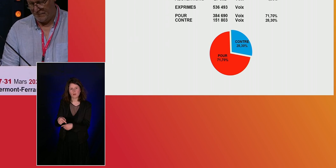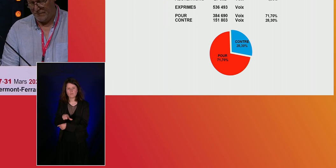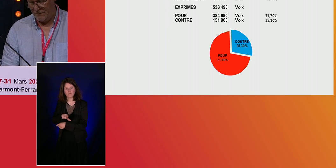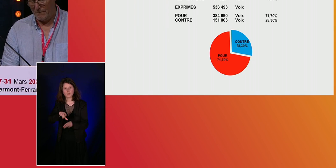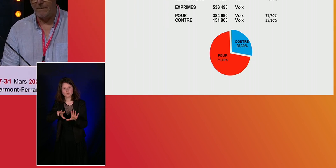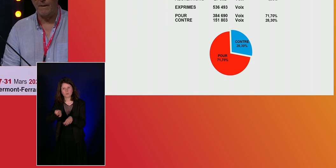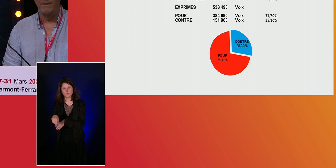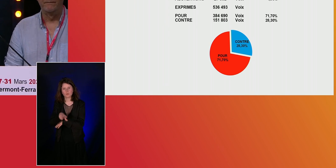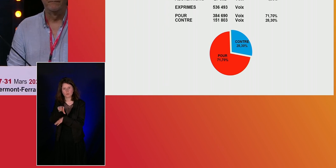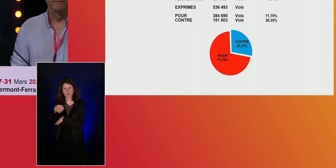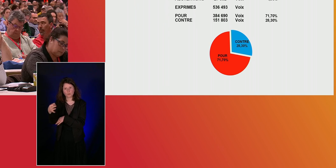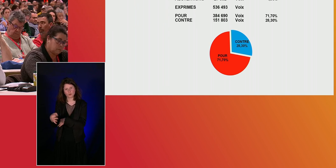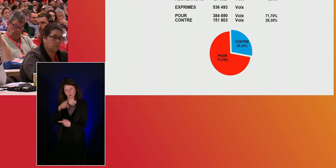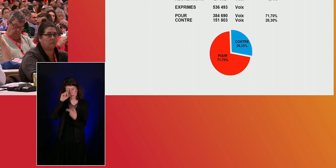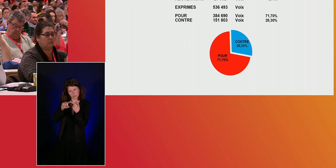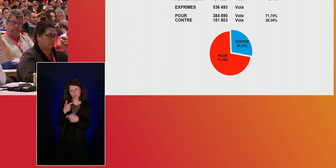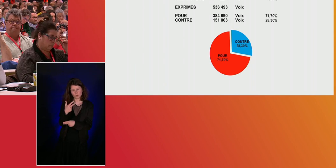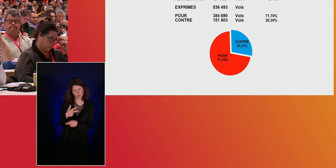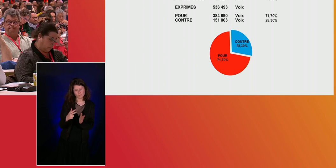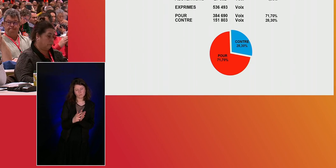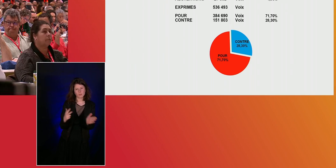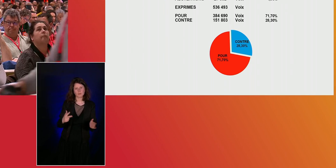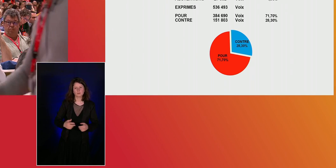exprimés le thème 3 est